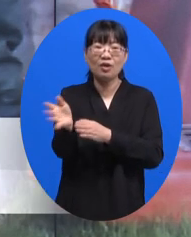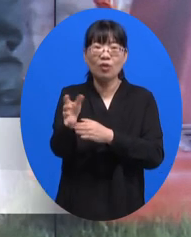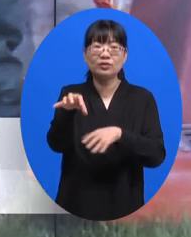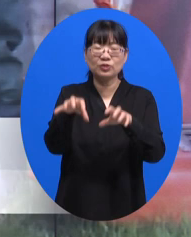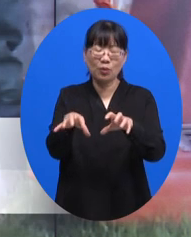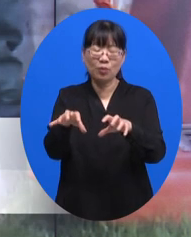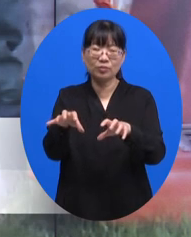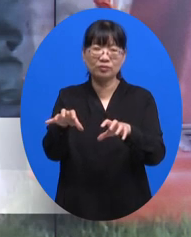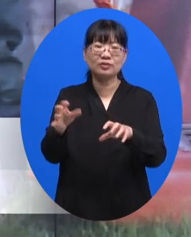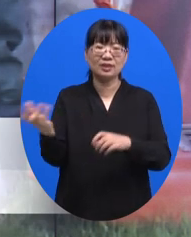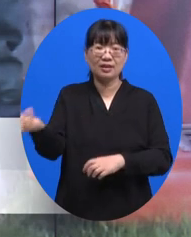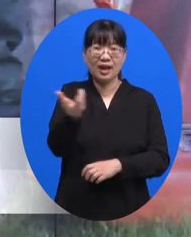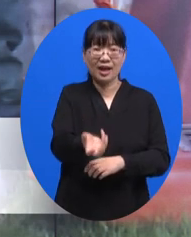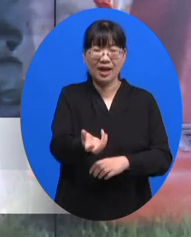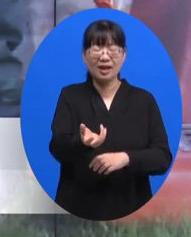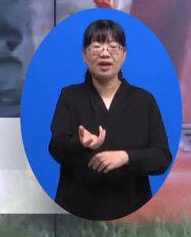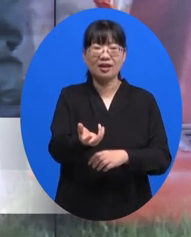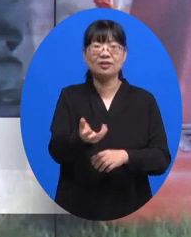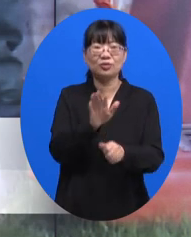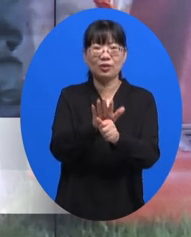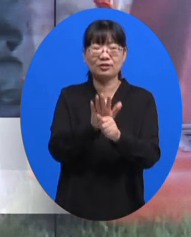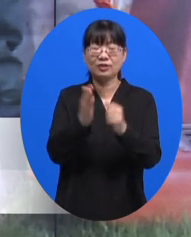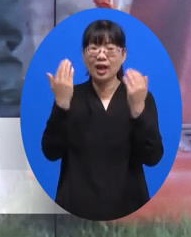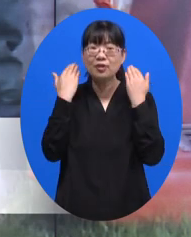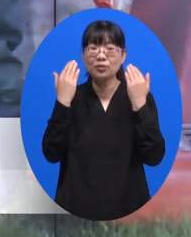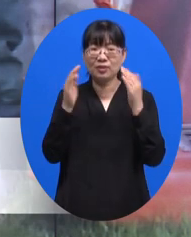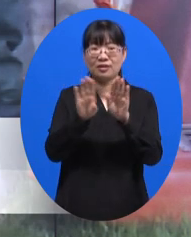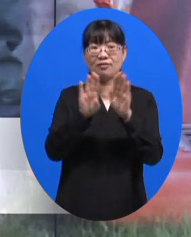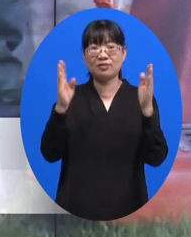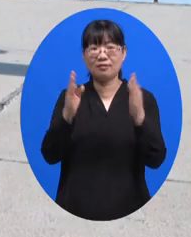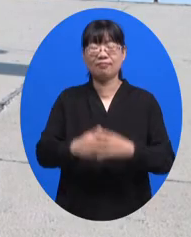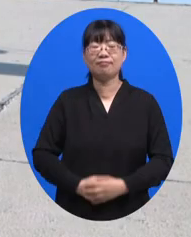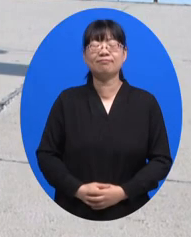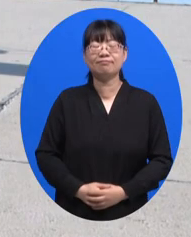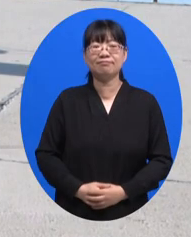열렸습니다. 제가 직접 취재에 다녀왔습니다. 화면 보시죠.